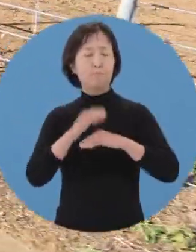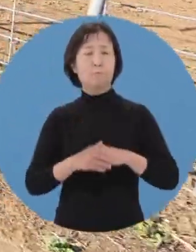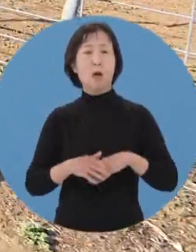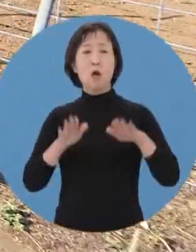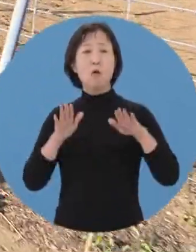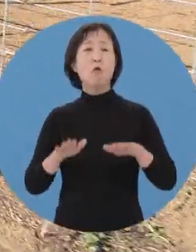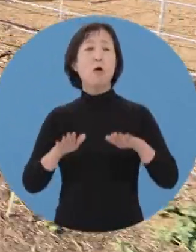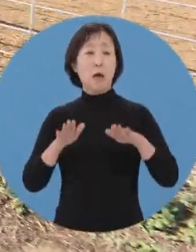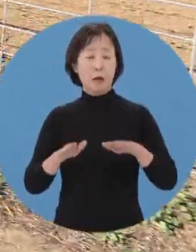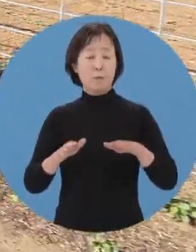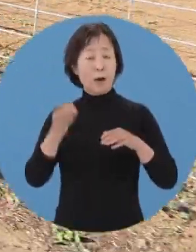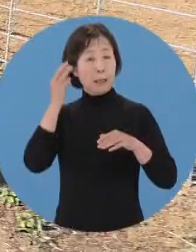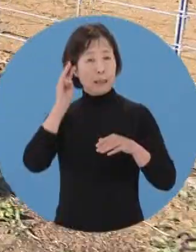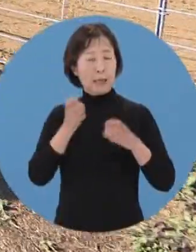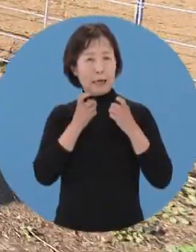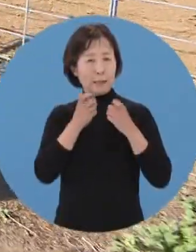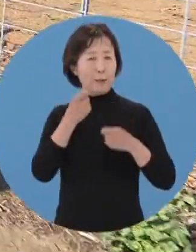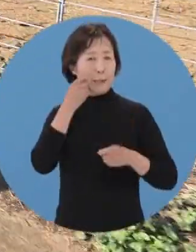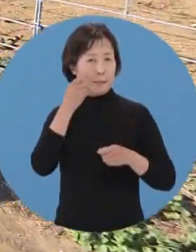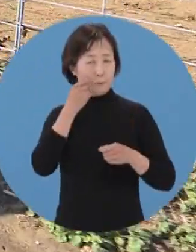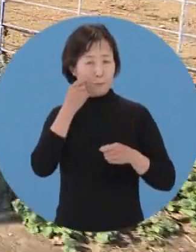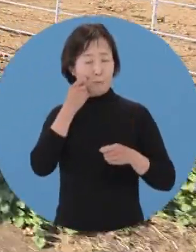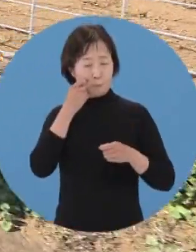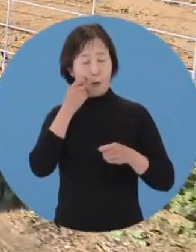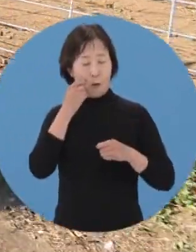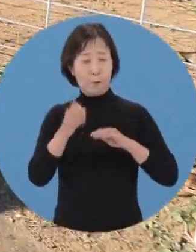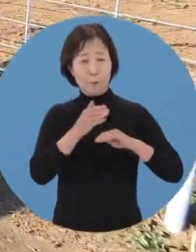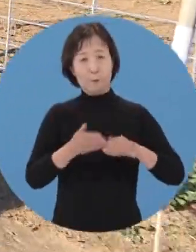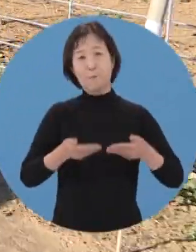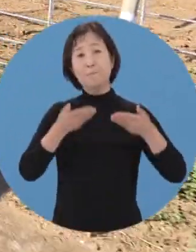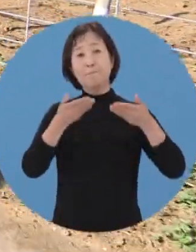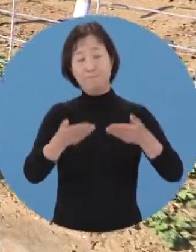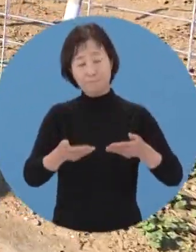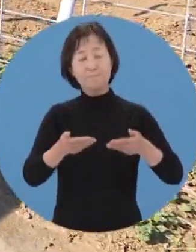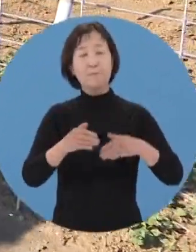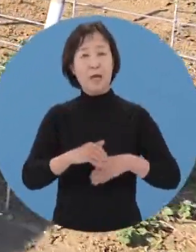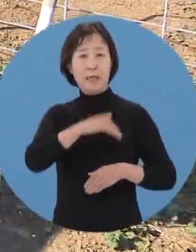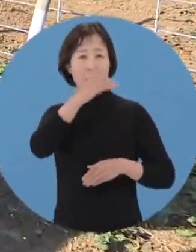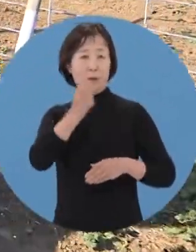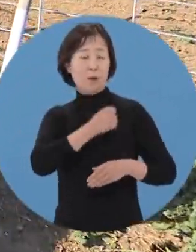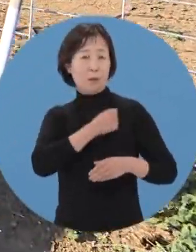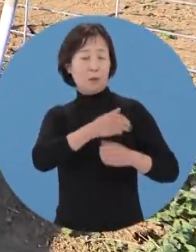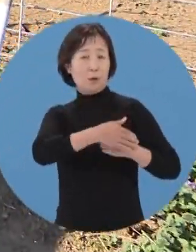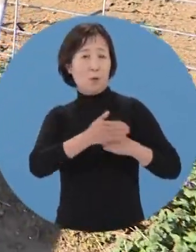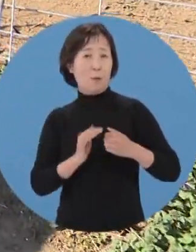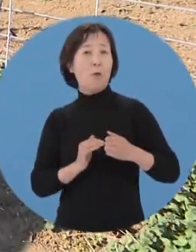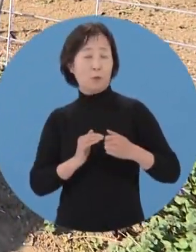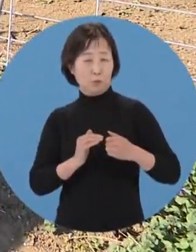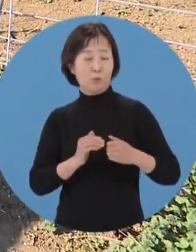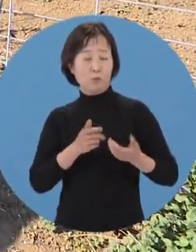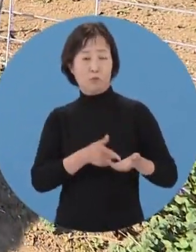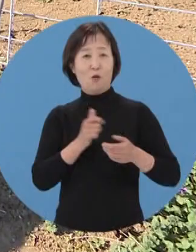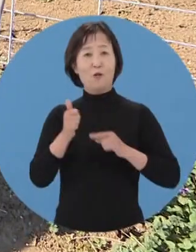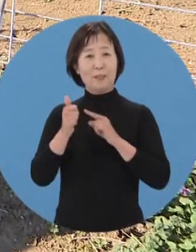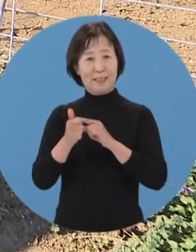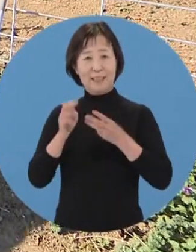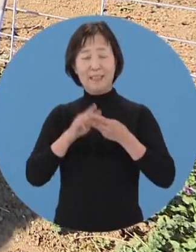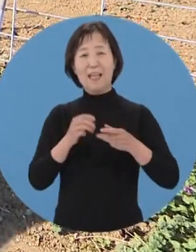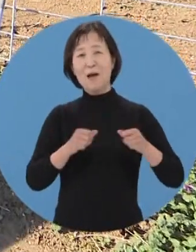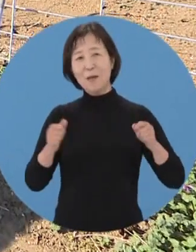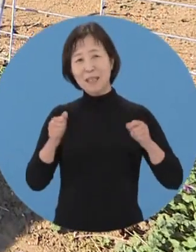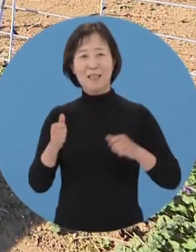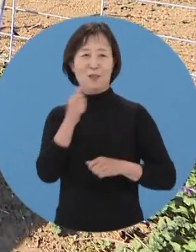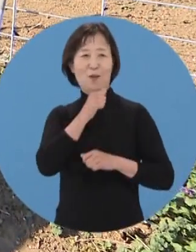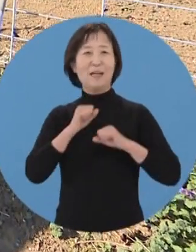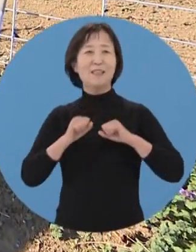今回は鹿やイノシシの肉をジビエとして提供しながら、山の命に向き合う漁師田辺さんをご紹